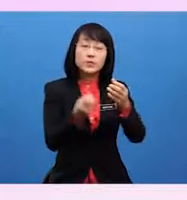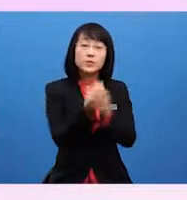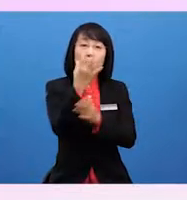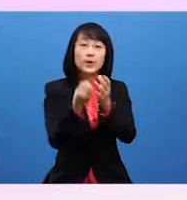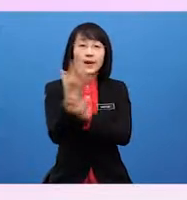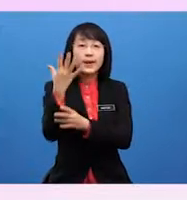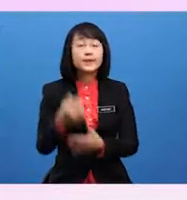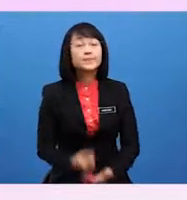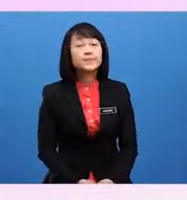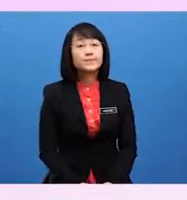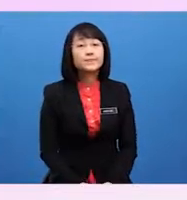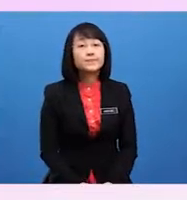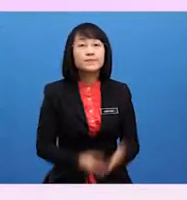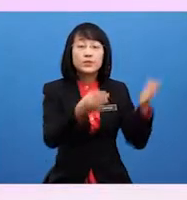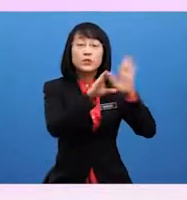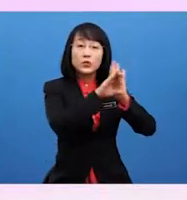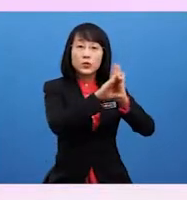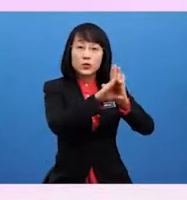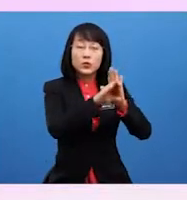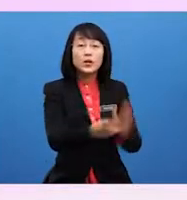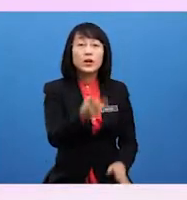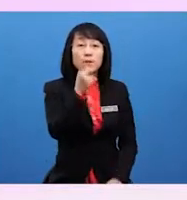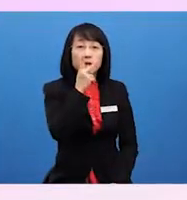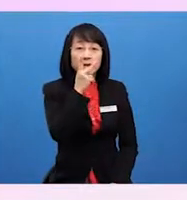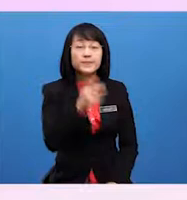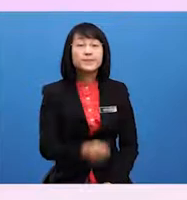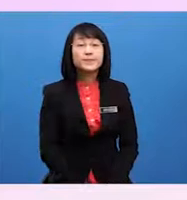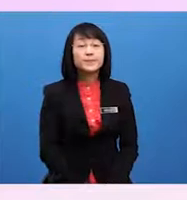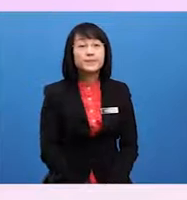pisang, nasi, kentang dan roti.